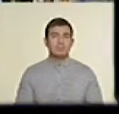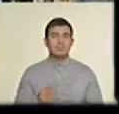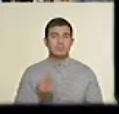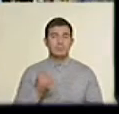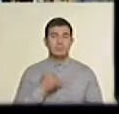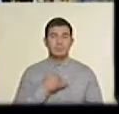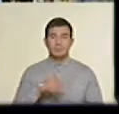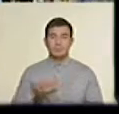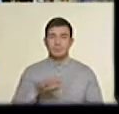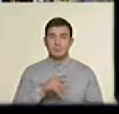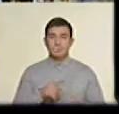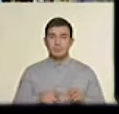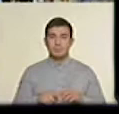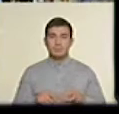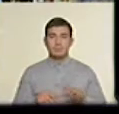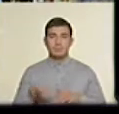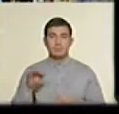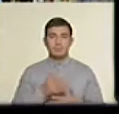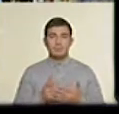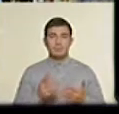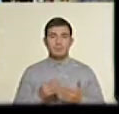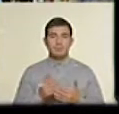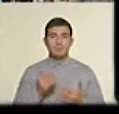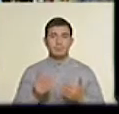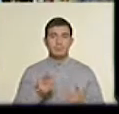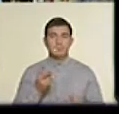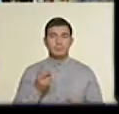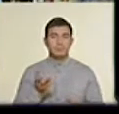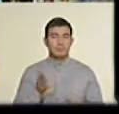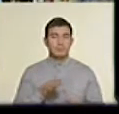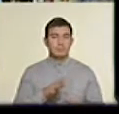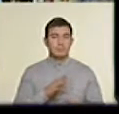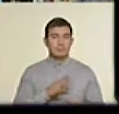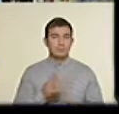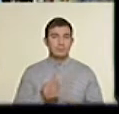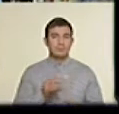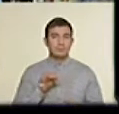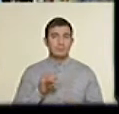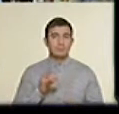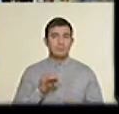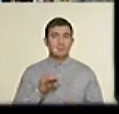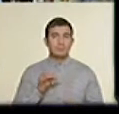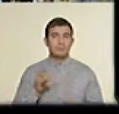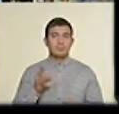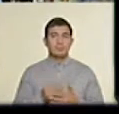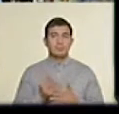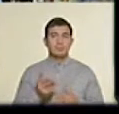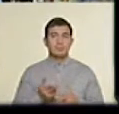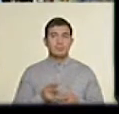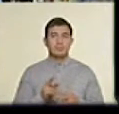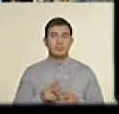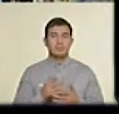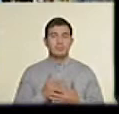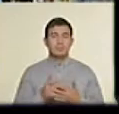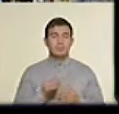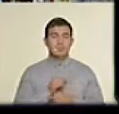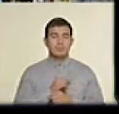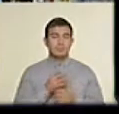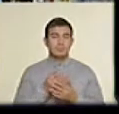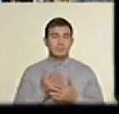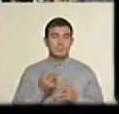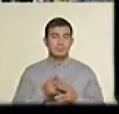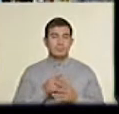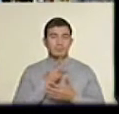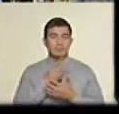Mamlakatimizda tarixiy obidalarning qariyb 200-tasi UNESCO'ning madaniy meroslari